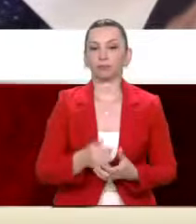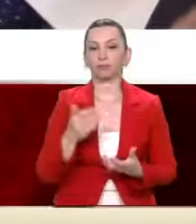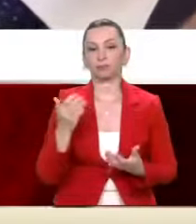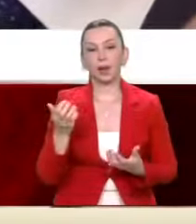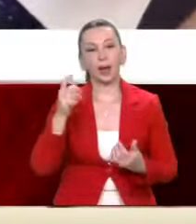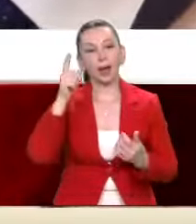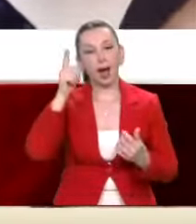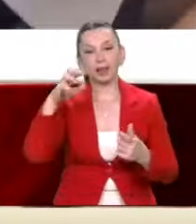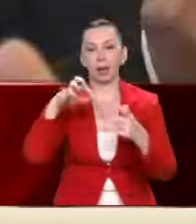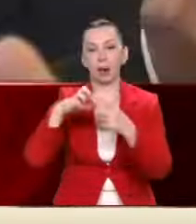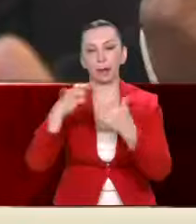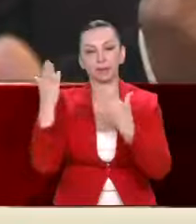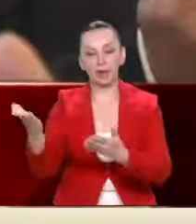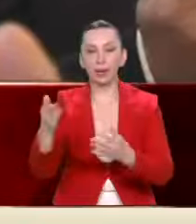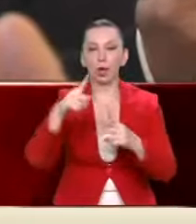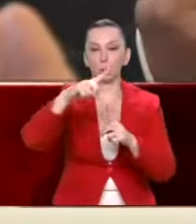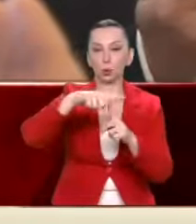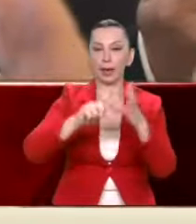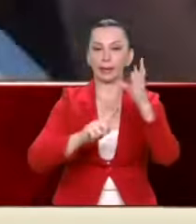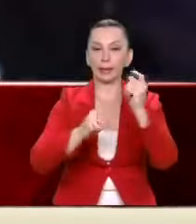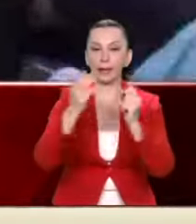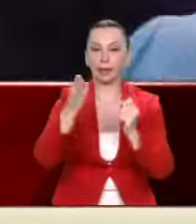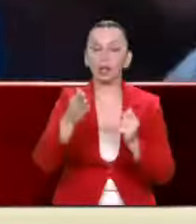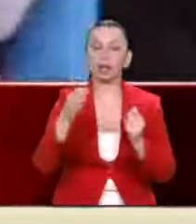gani gani rahmet eylesin. Türker İnanoğlu